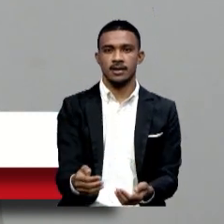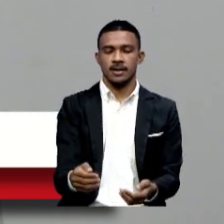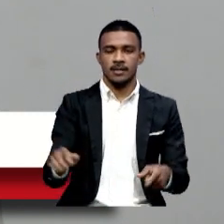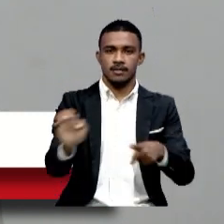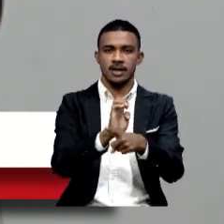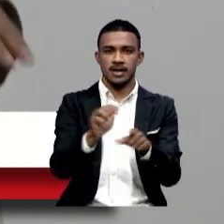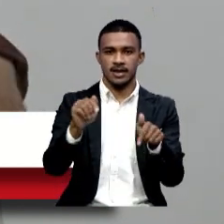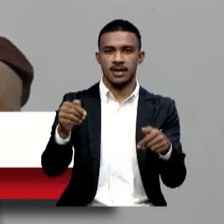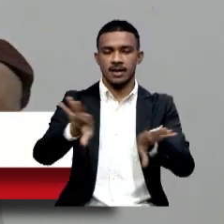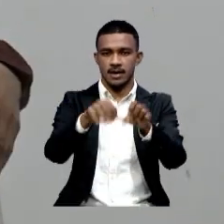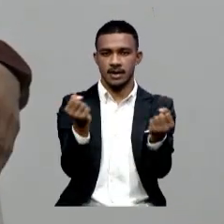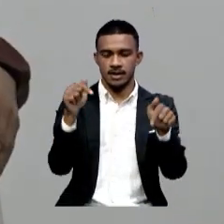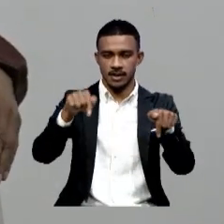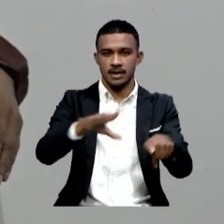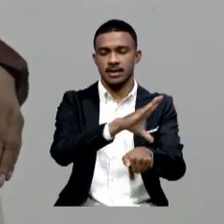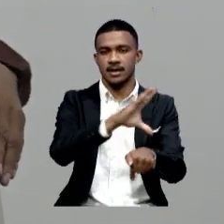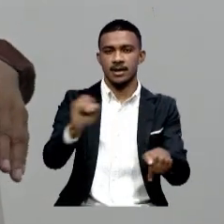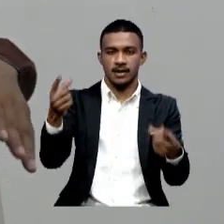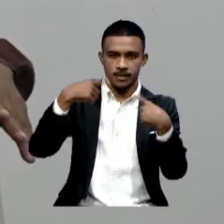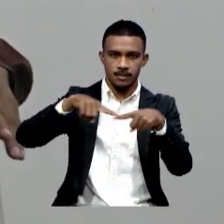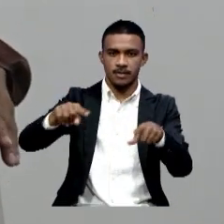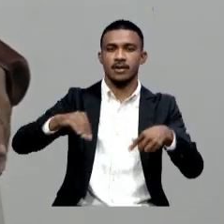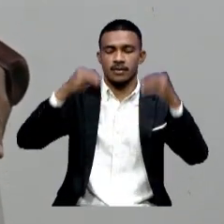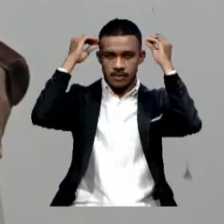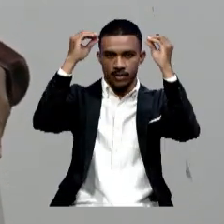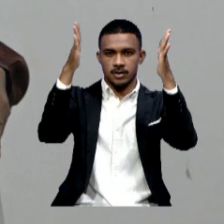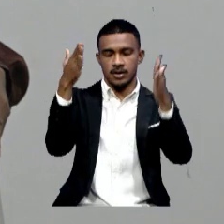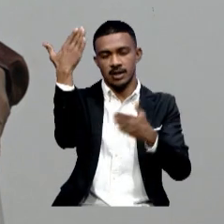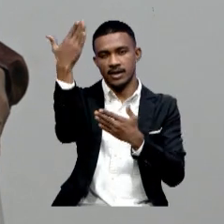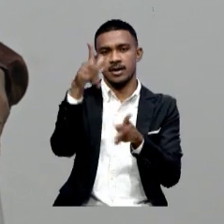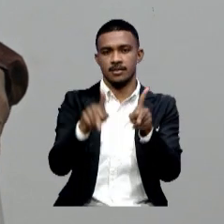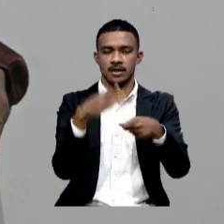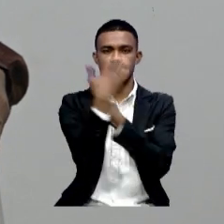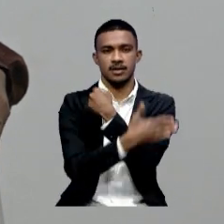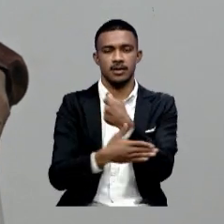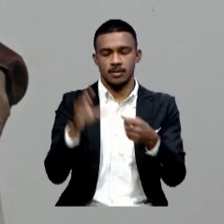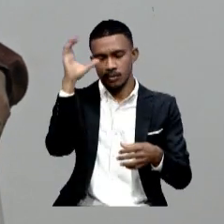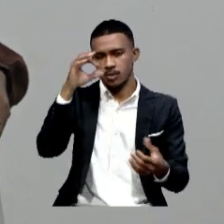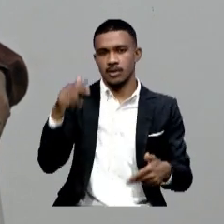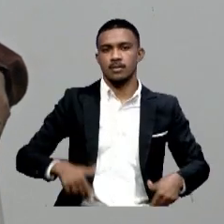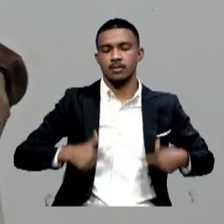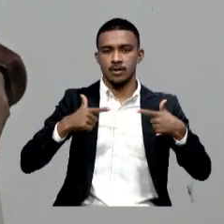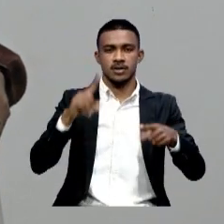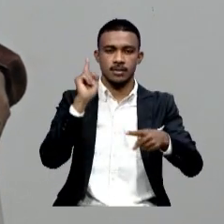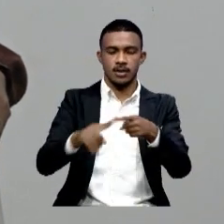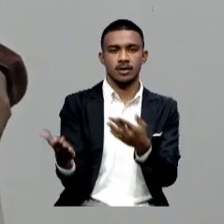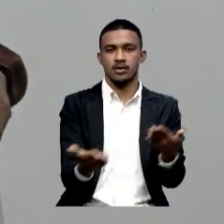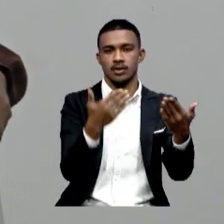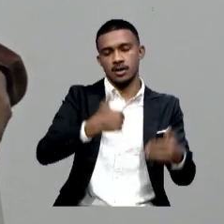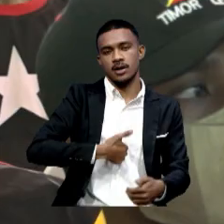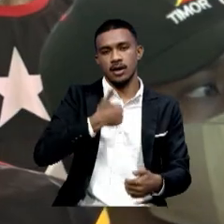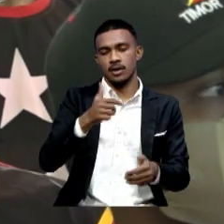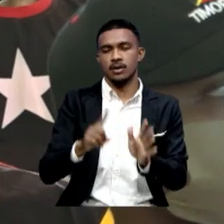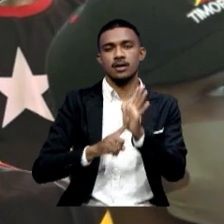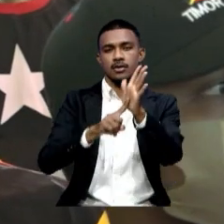que nem bahan mori emane menerai, tapai ida bau setiwa atu buka polis, la bela lori bete ne halo, bahatulu he mene